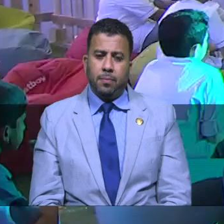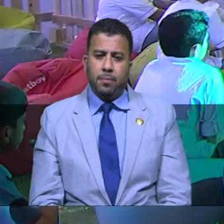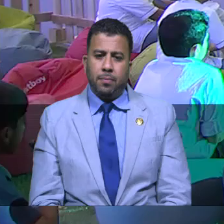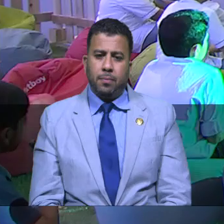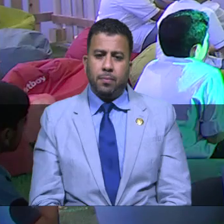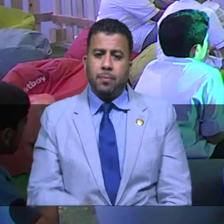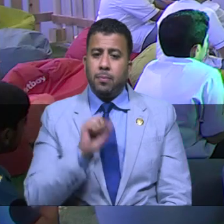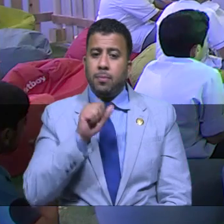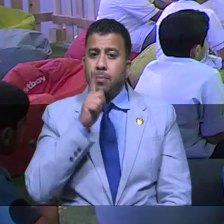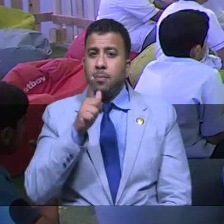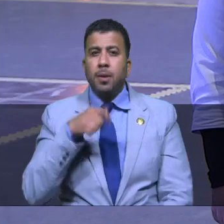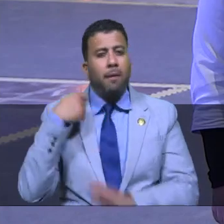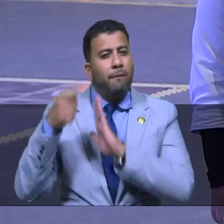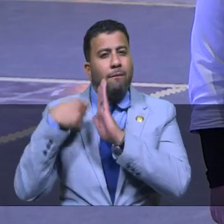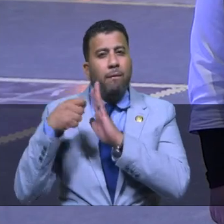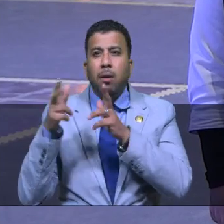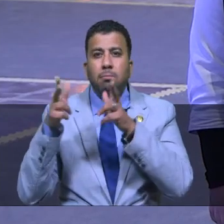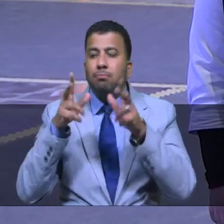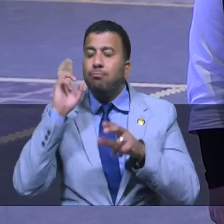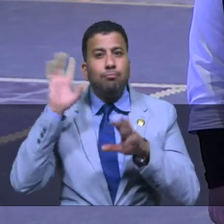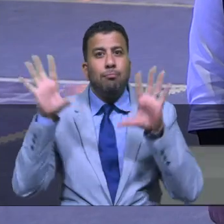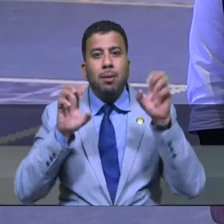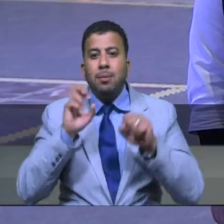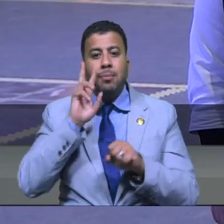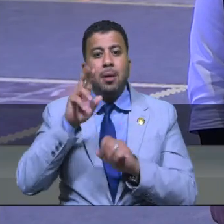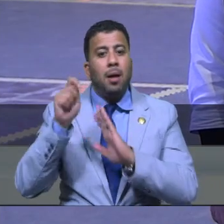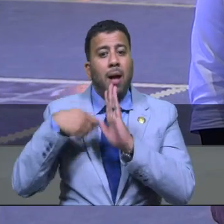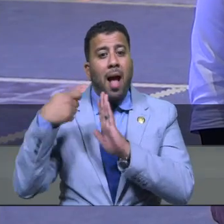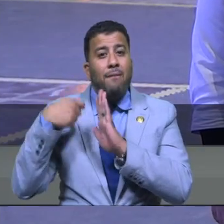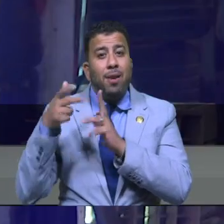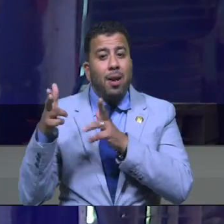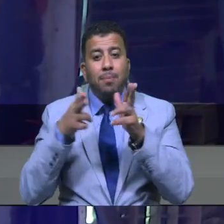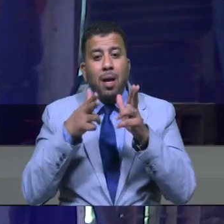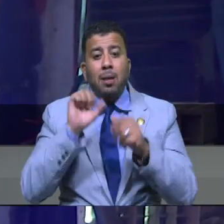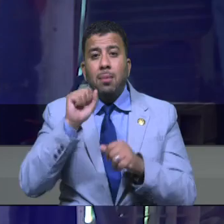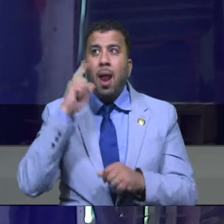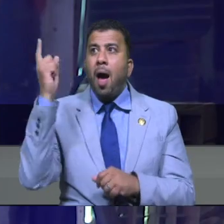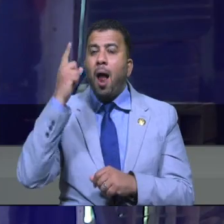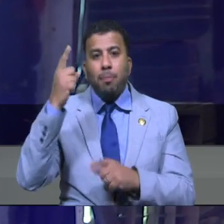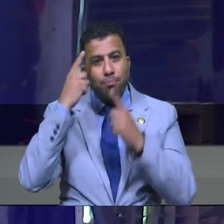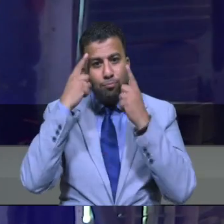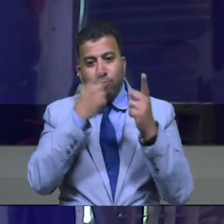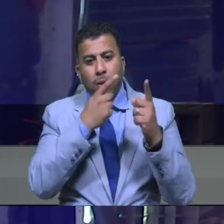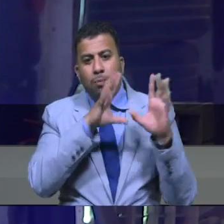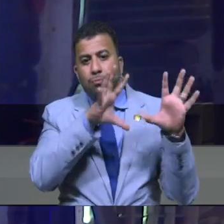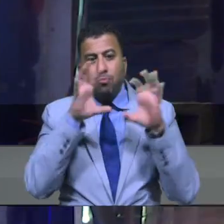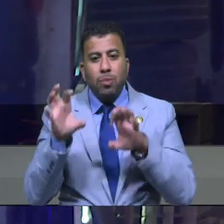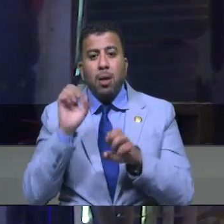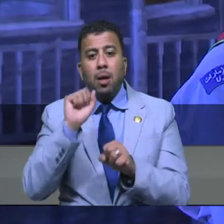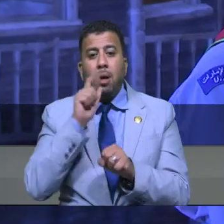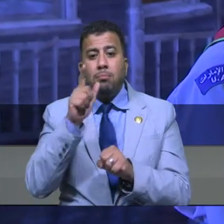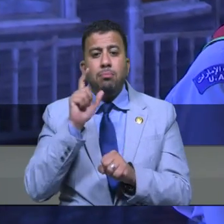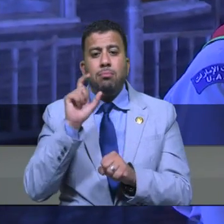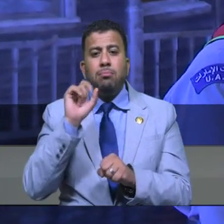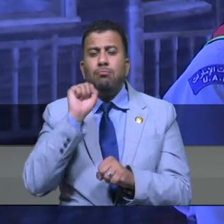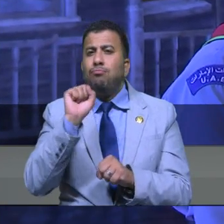خدع سينمائية ومؤثرات صوتية مستخدمة في صناعة أفلام هوليود العالمية، تضمنتها فعالية